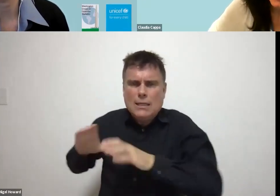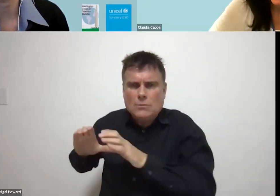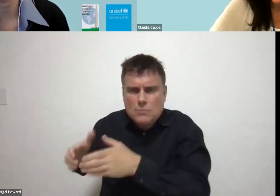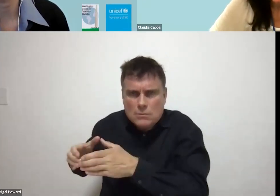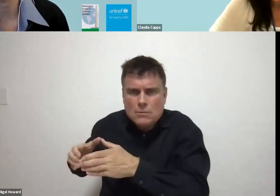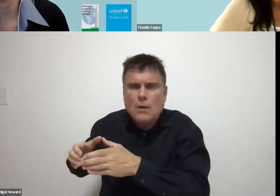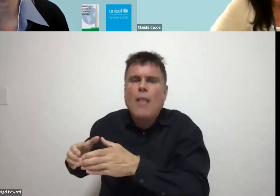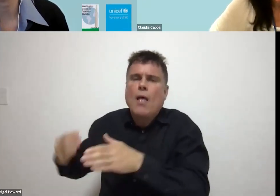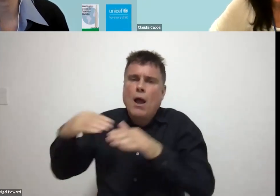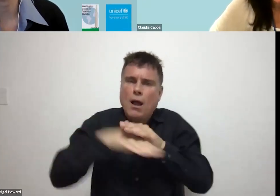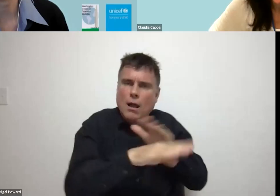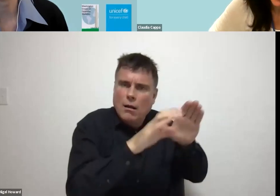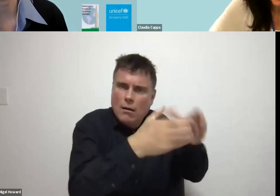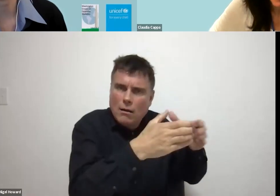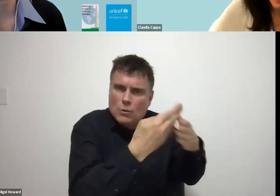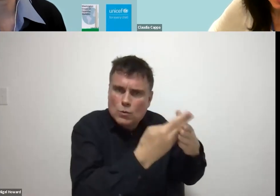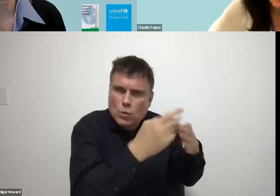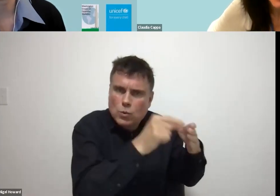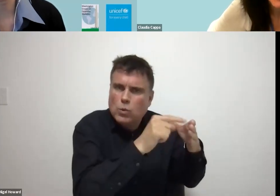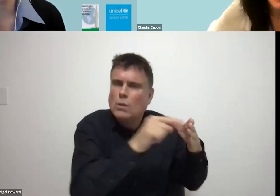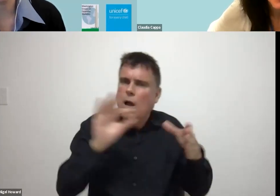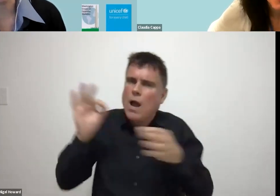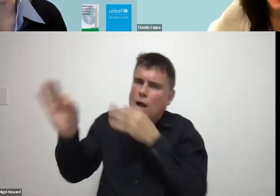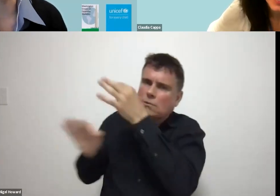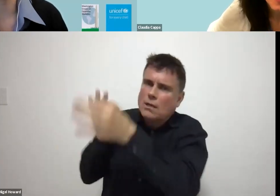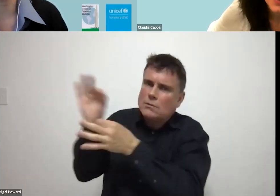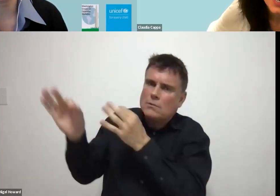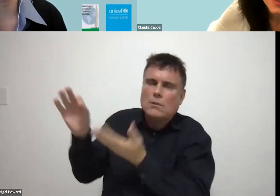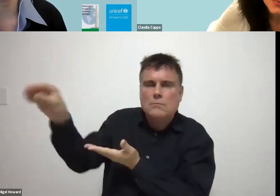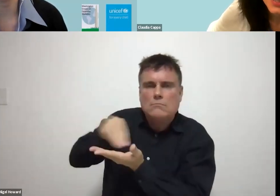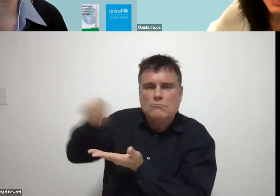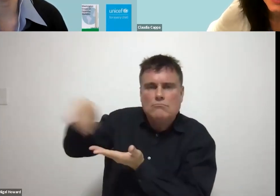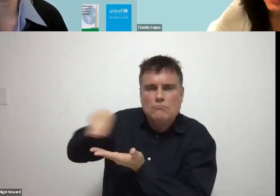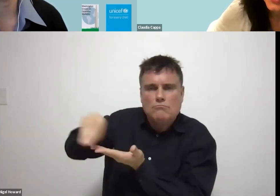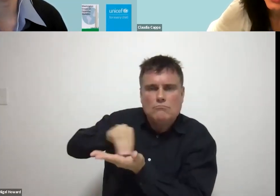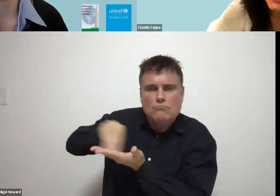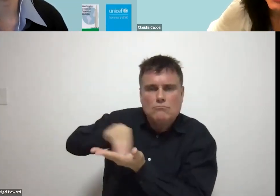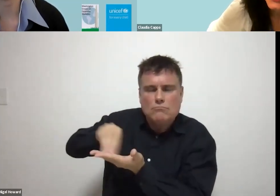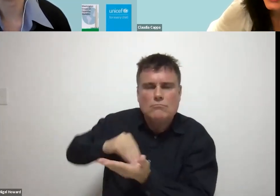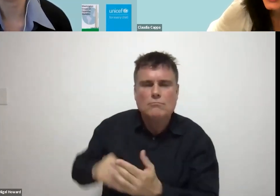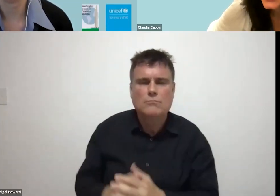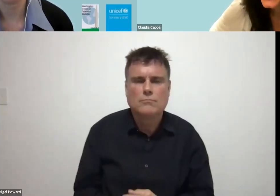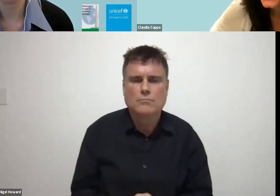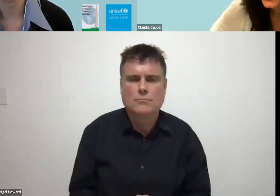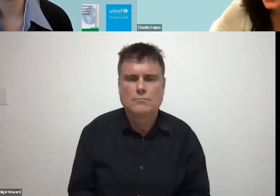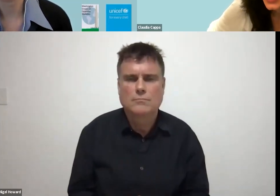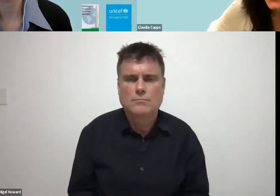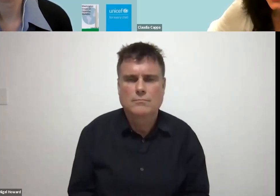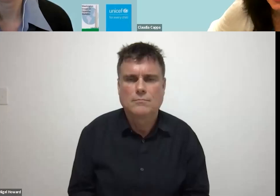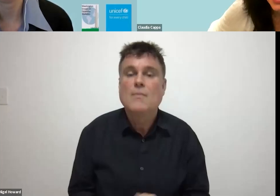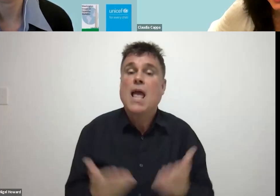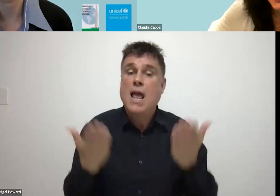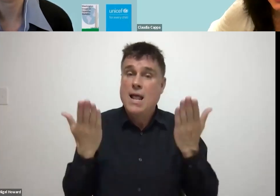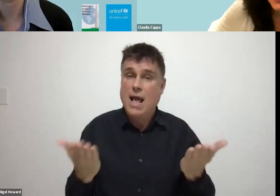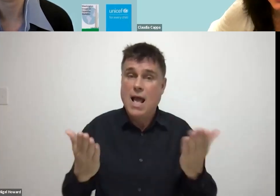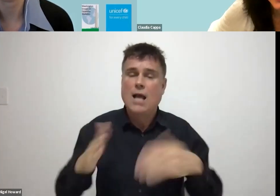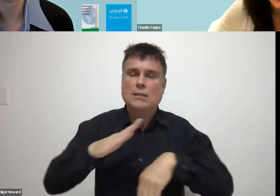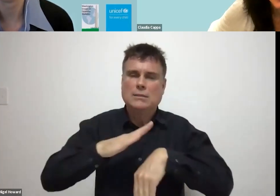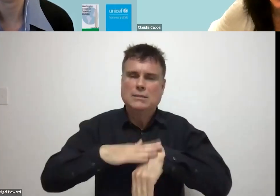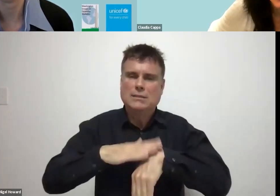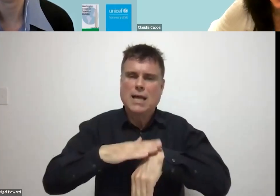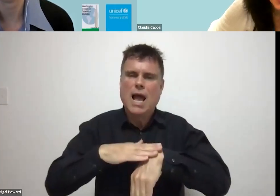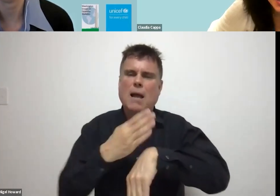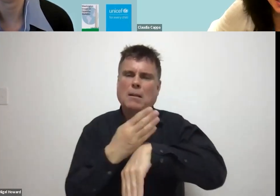terminer. Alors, je voudrais remercier tout le monde qui ont participé, qui ont présenté quelque